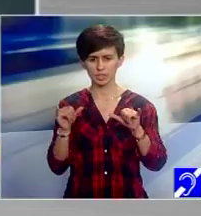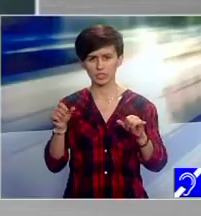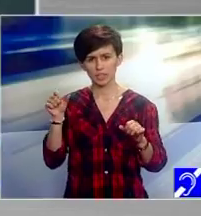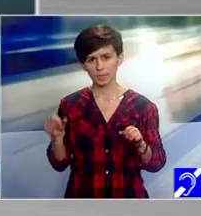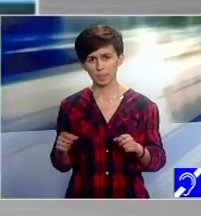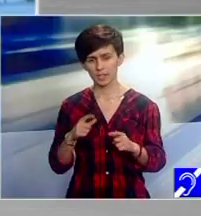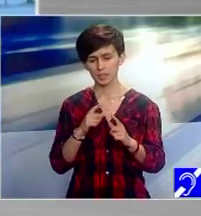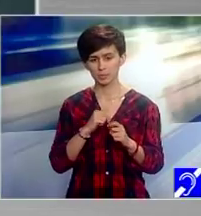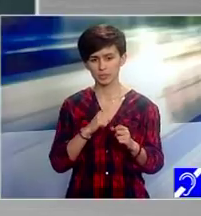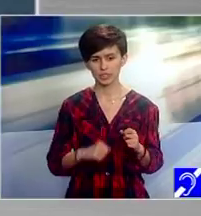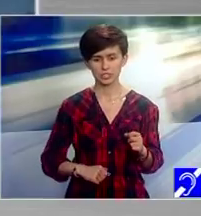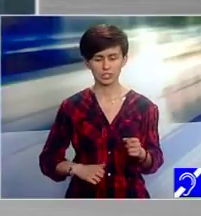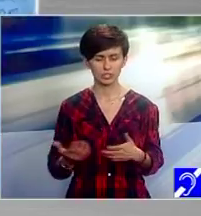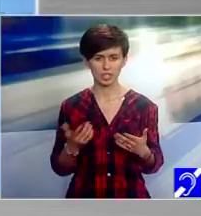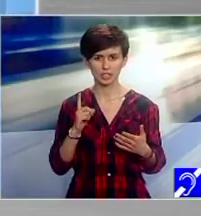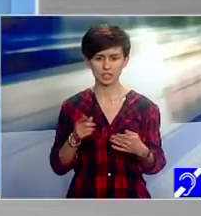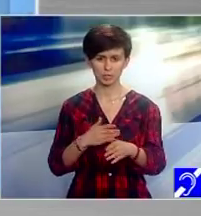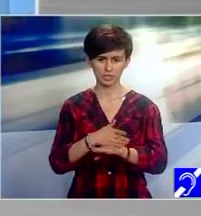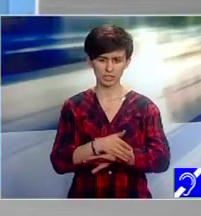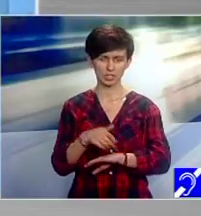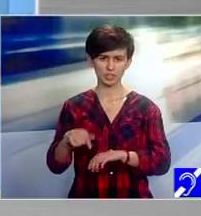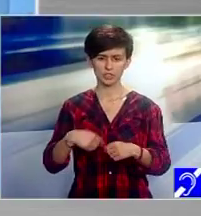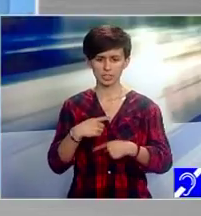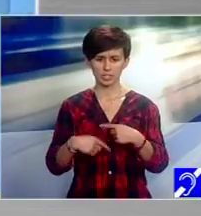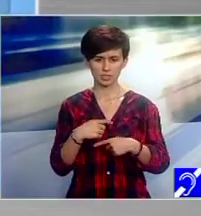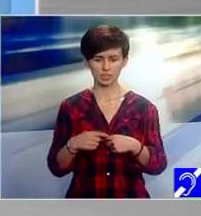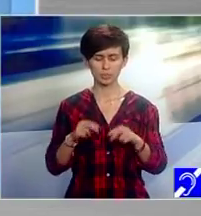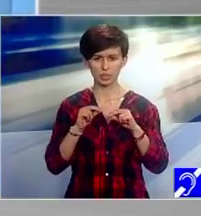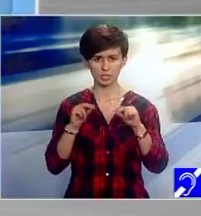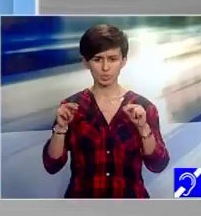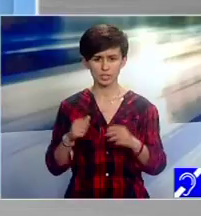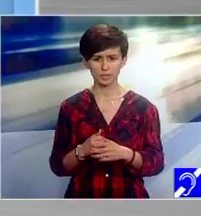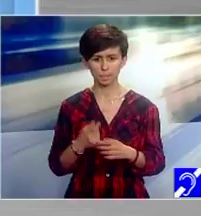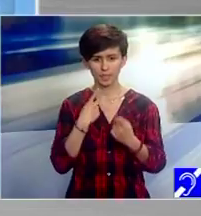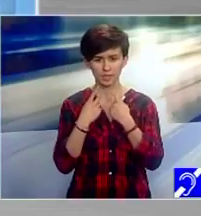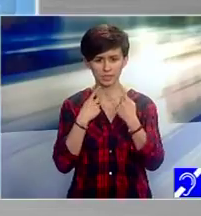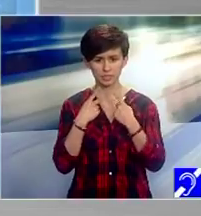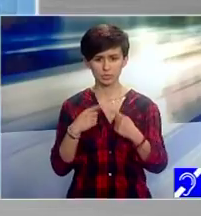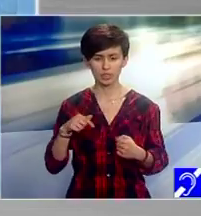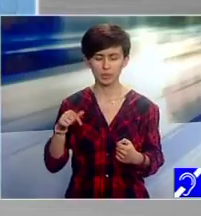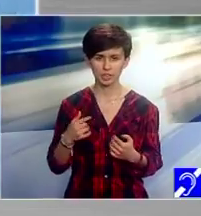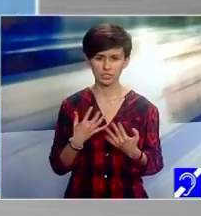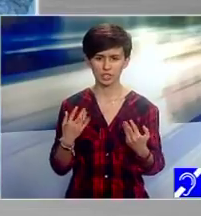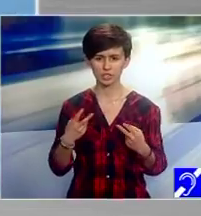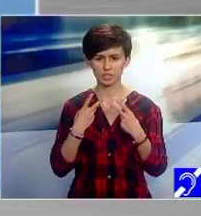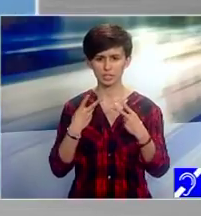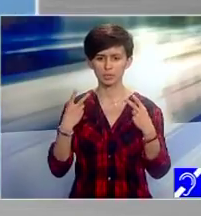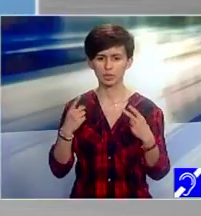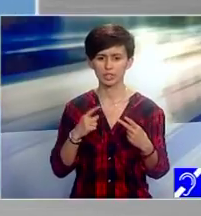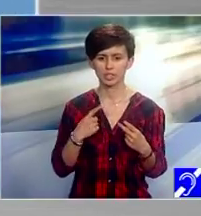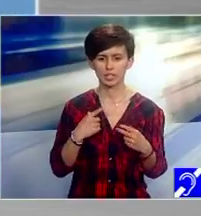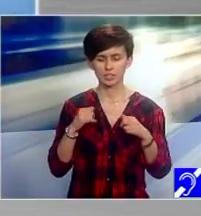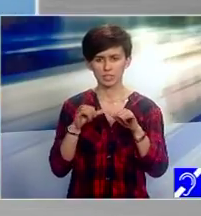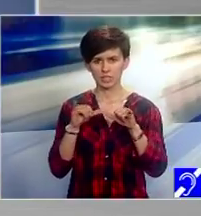care trebuie să intre în acest sistem de educație. Discutam cu Adi chiar aici, în platoul emisiunii Fără Prejudecăți, cât de importantă este